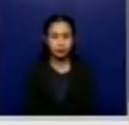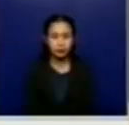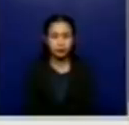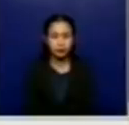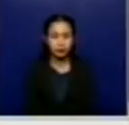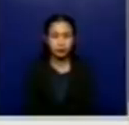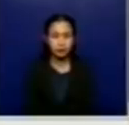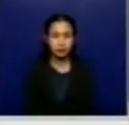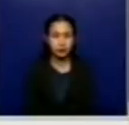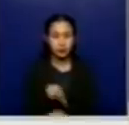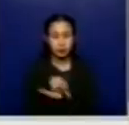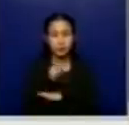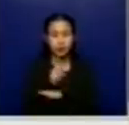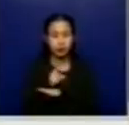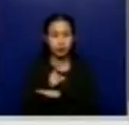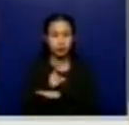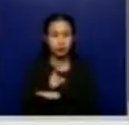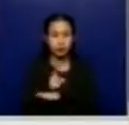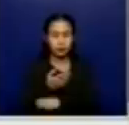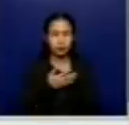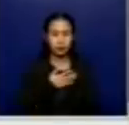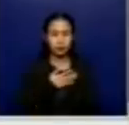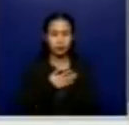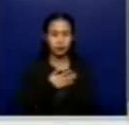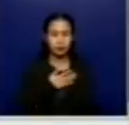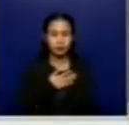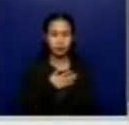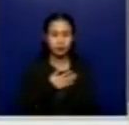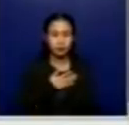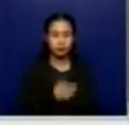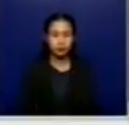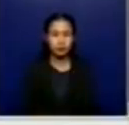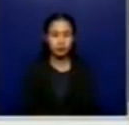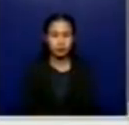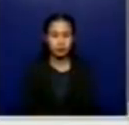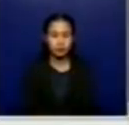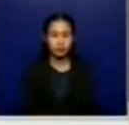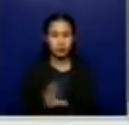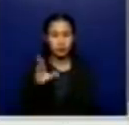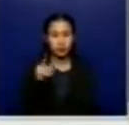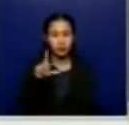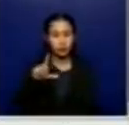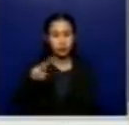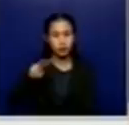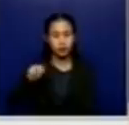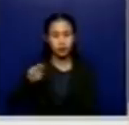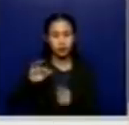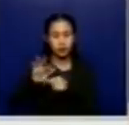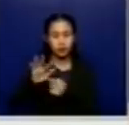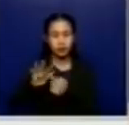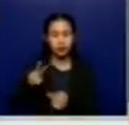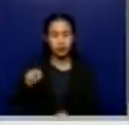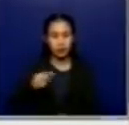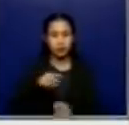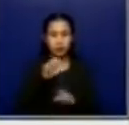ท่านประธานที่เคารพกระผมนายชนน่านสีแก้วสมาชิกสภาผู้แทนราษฎรจังหวัดน่